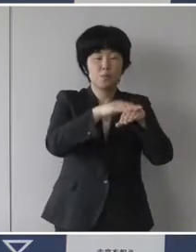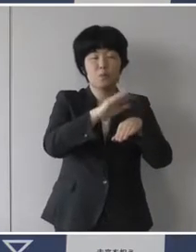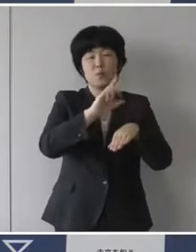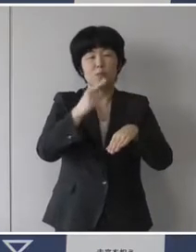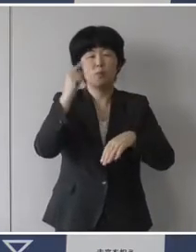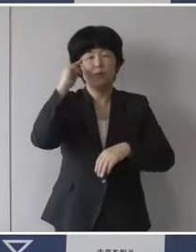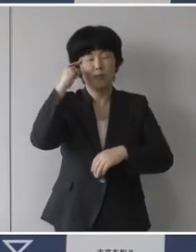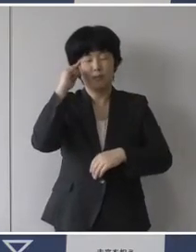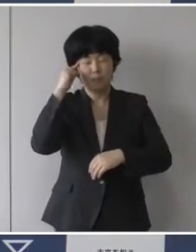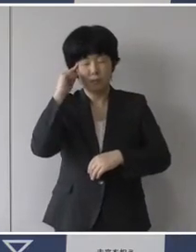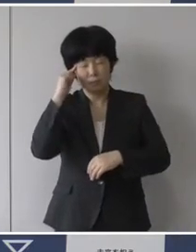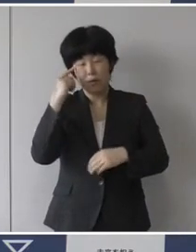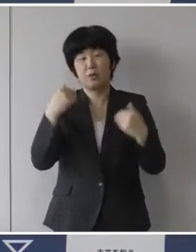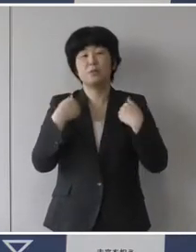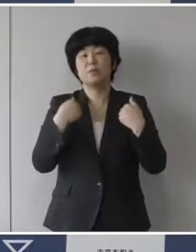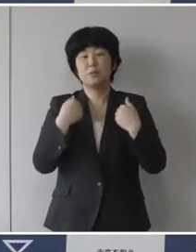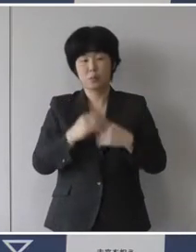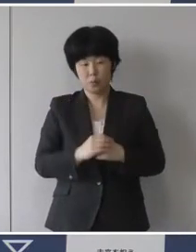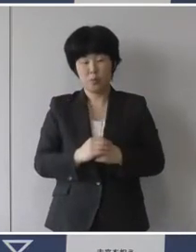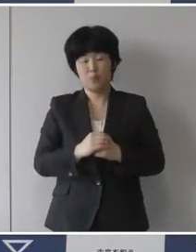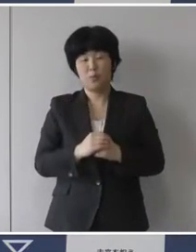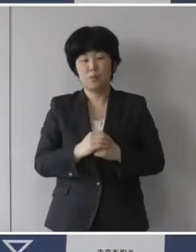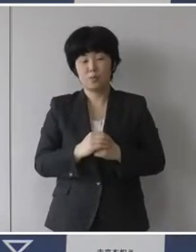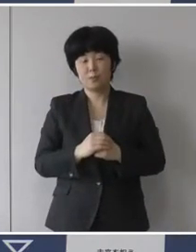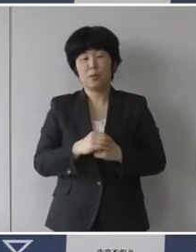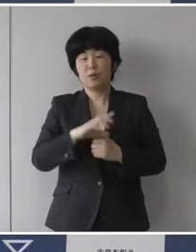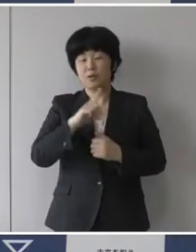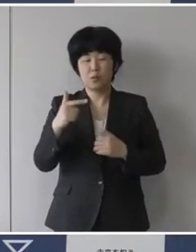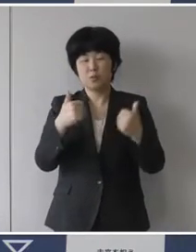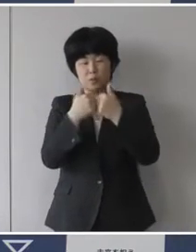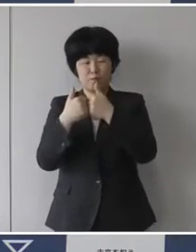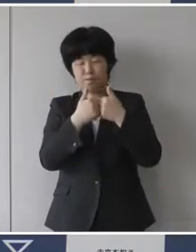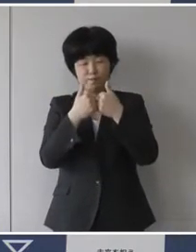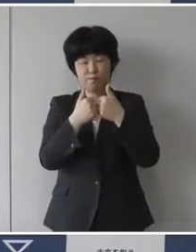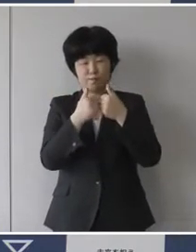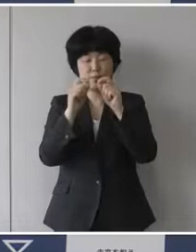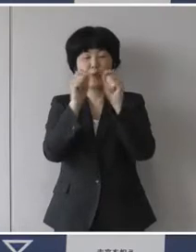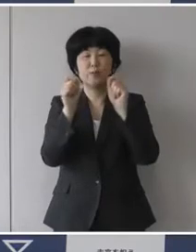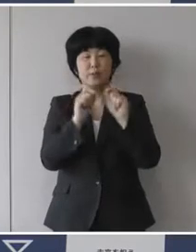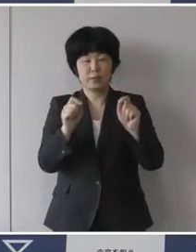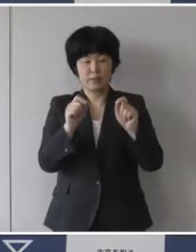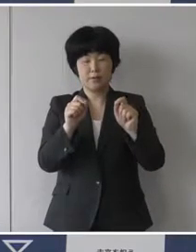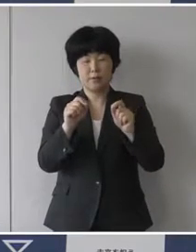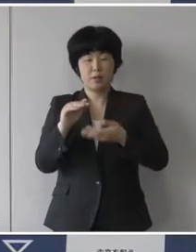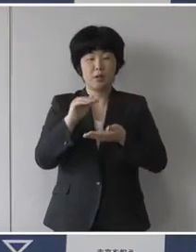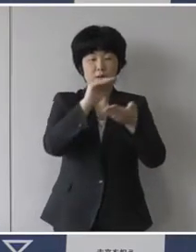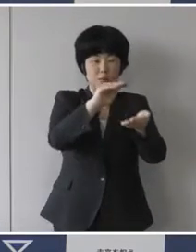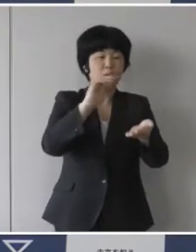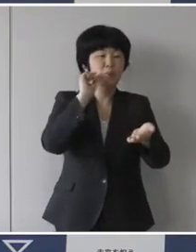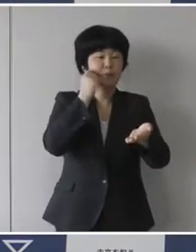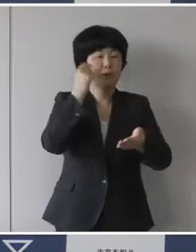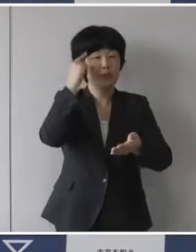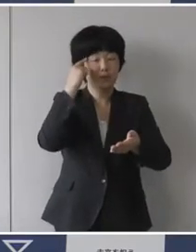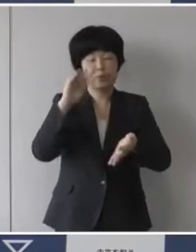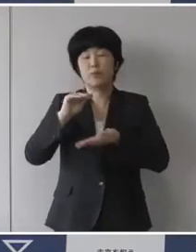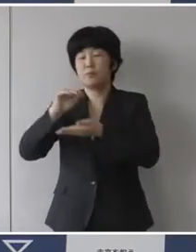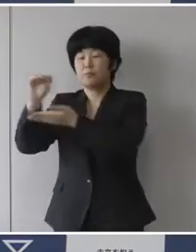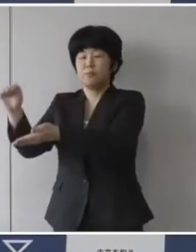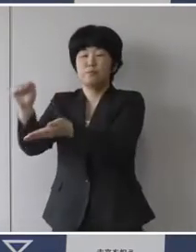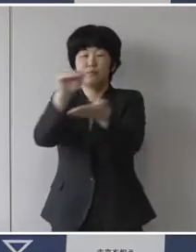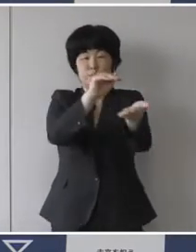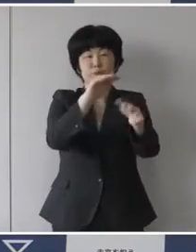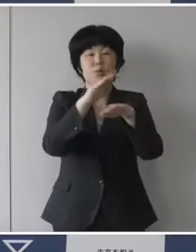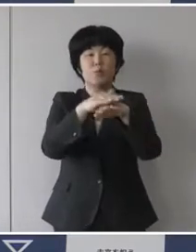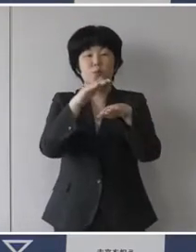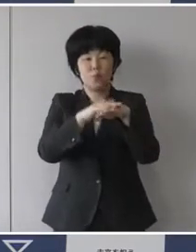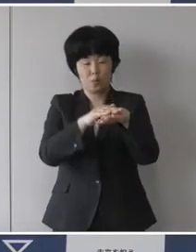と思いますので、これまでさまざまいろんなことを考えてまいりましたが、今回そういった体制が整ったものですから、その